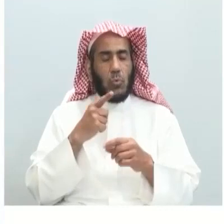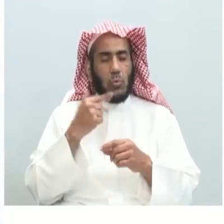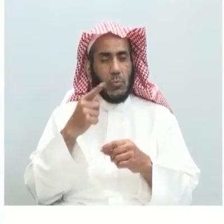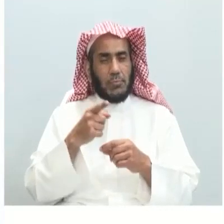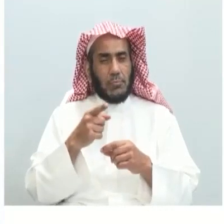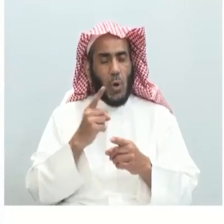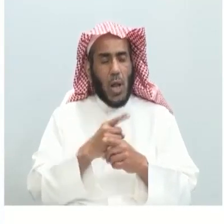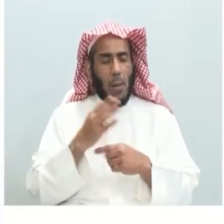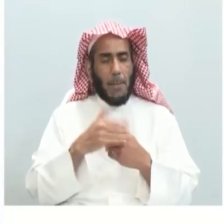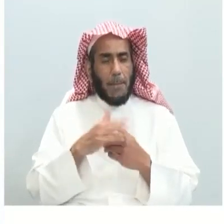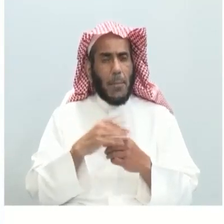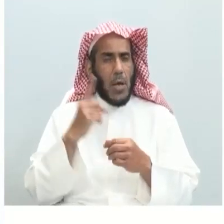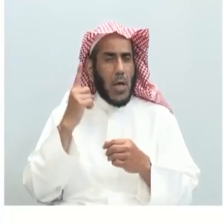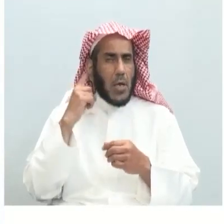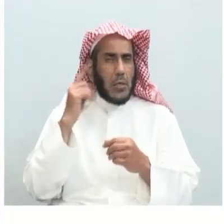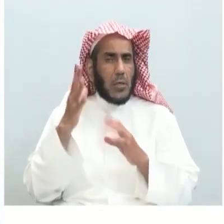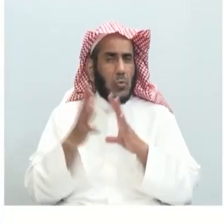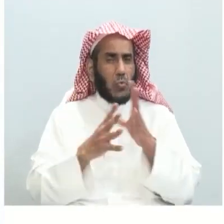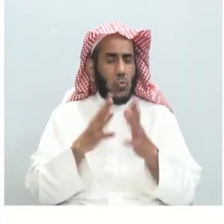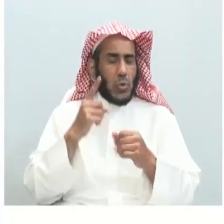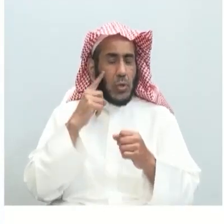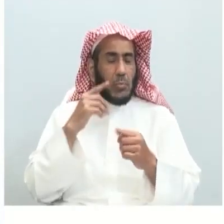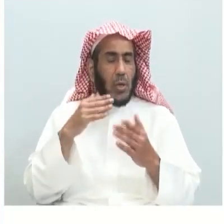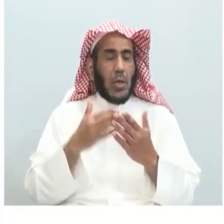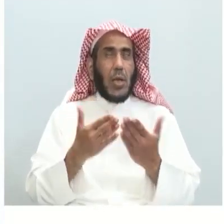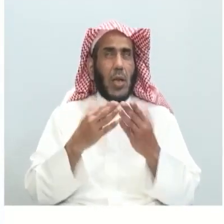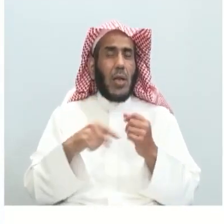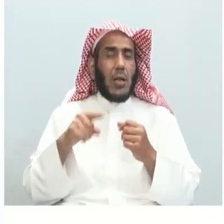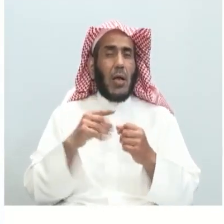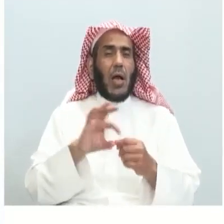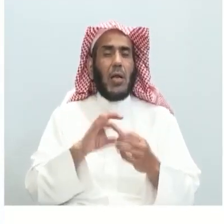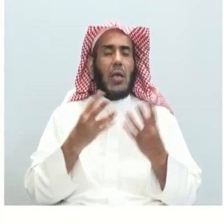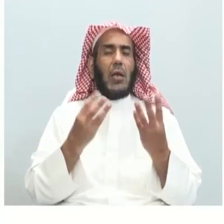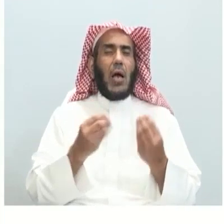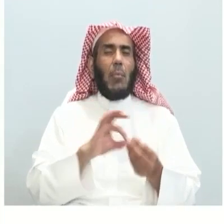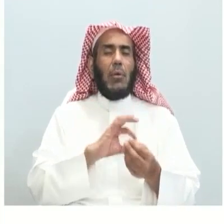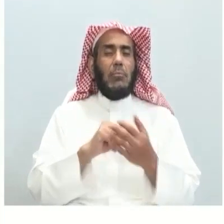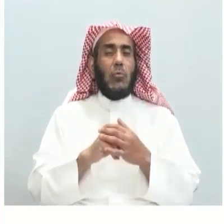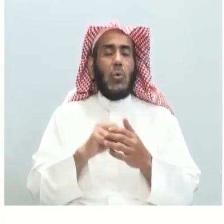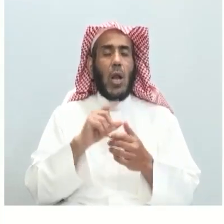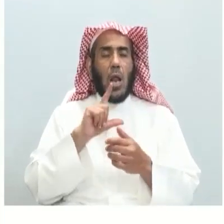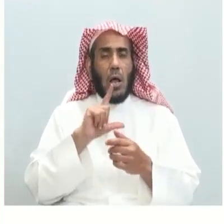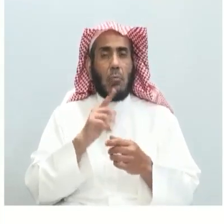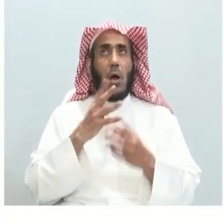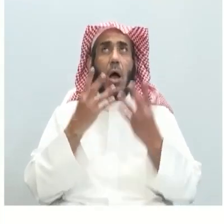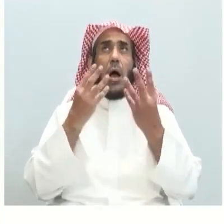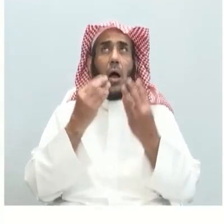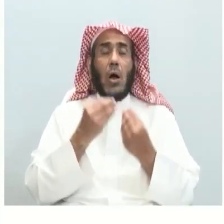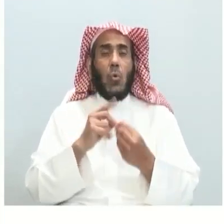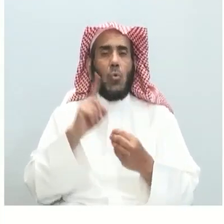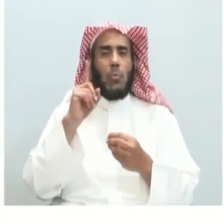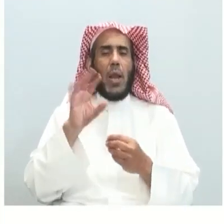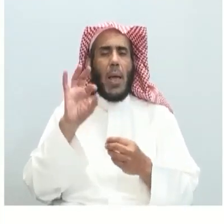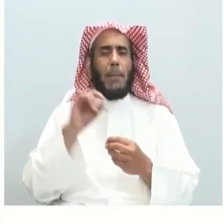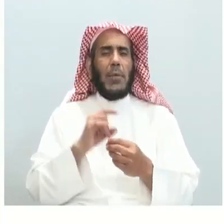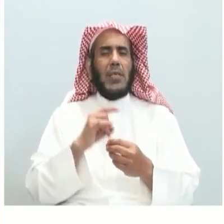منكم الانصا والاستماع لعل الله تعالى ان يرحمنا اعوذ بالله من